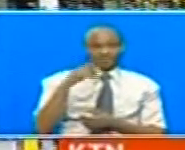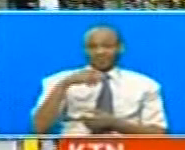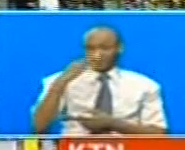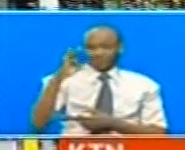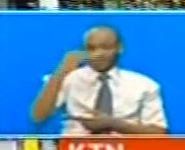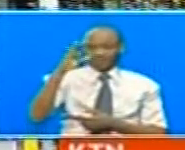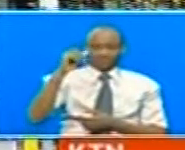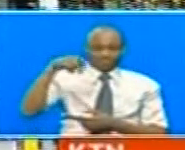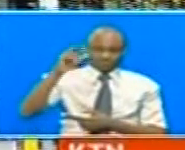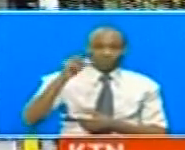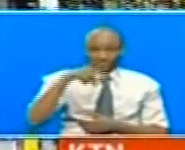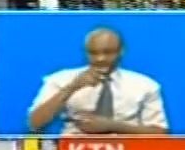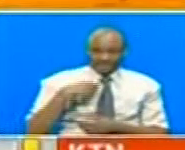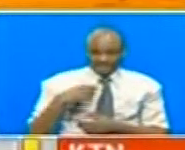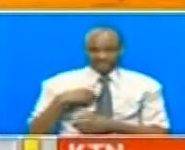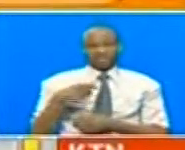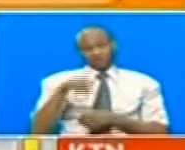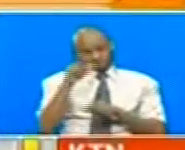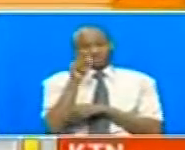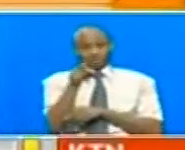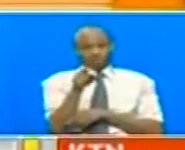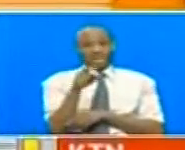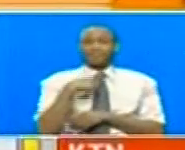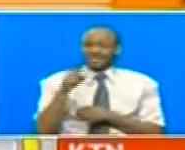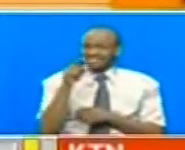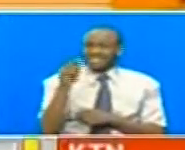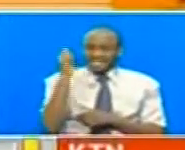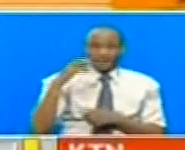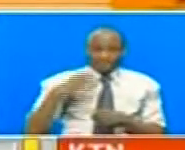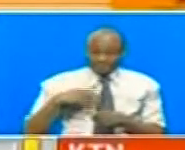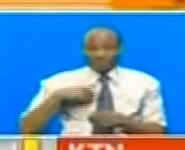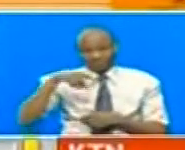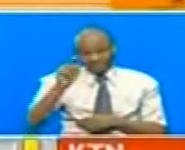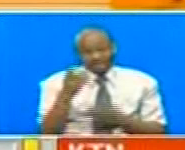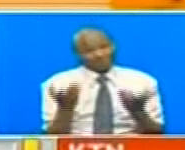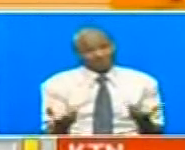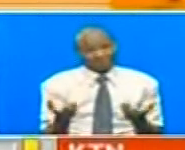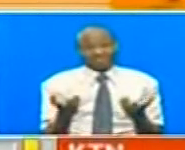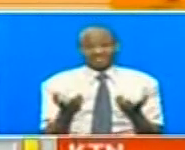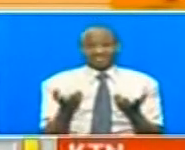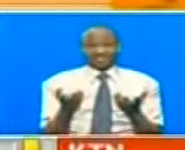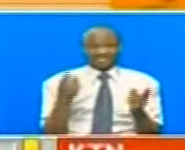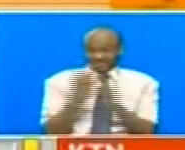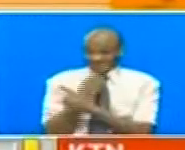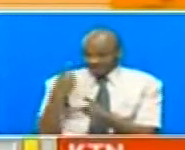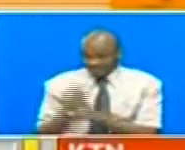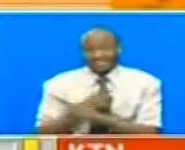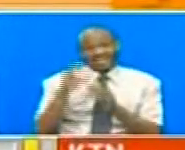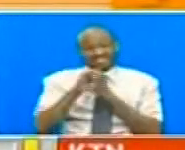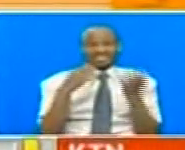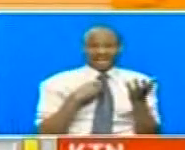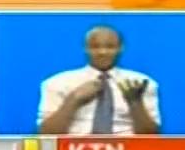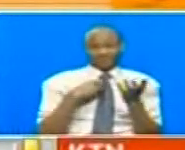na afisi zake nchini Holanzi. Kwa sasa Kenya sio wajumbe rasmi sawia na nchi kama vile Botswana,